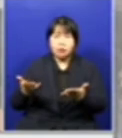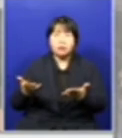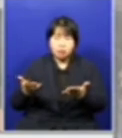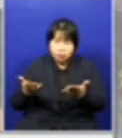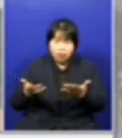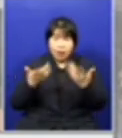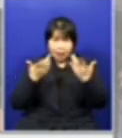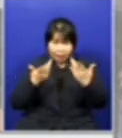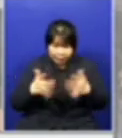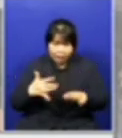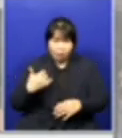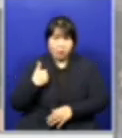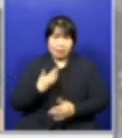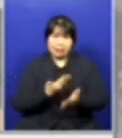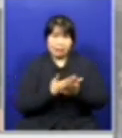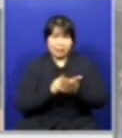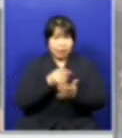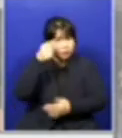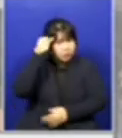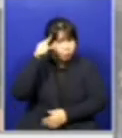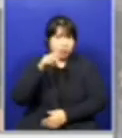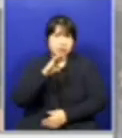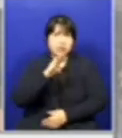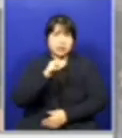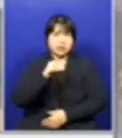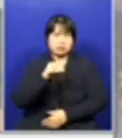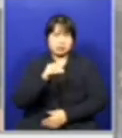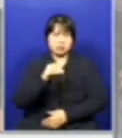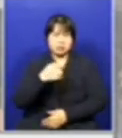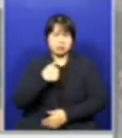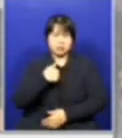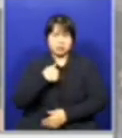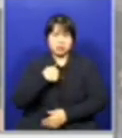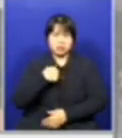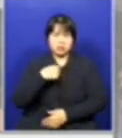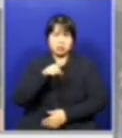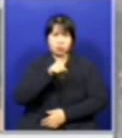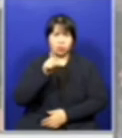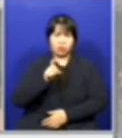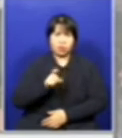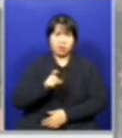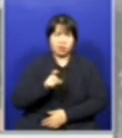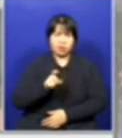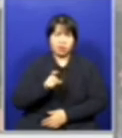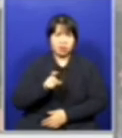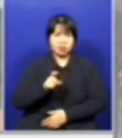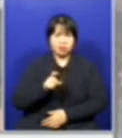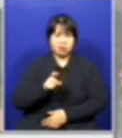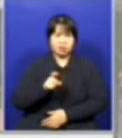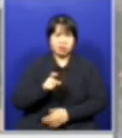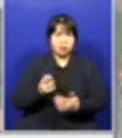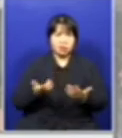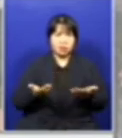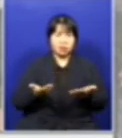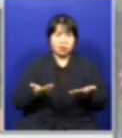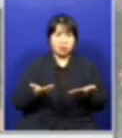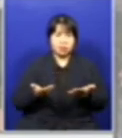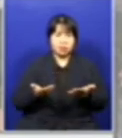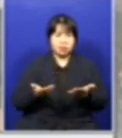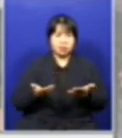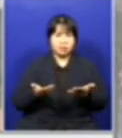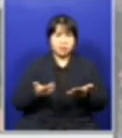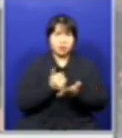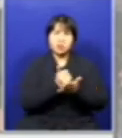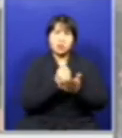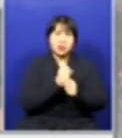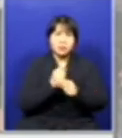การเยียวยา40บาทผมยังสงสัยว่าไอ้40บาทต่อ1รูปนี่เยียวยายัง